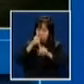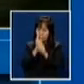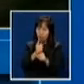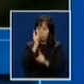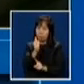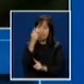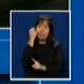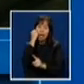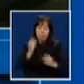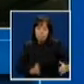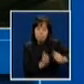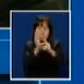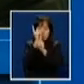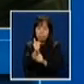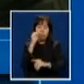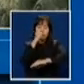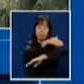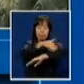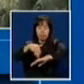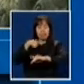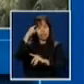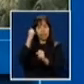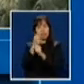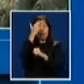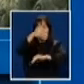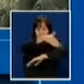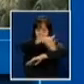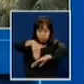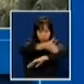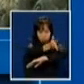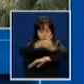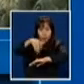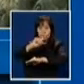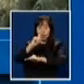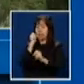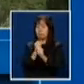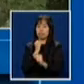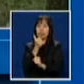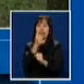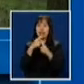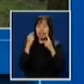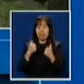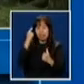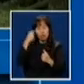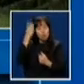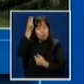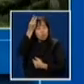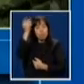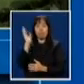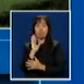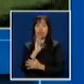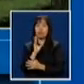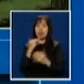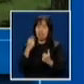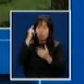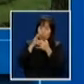นะครับความเข้าใจของเราเนี่ยน่าจะถูกต้องว่าเส้นเขตแดนอยู่ที่ไหนนะครับแล้วก็จะไม่ต้องมีข้อวิตกกังวลละครับว่าจะน